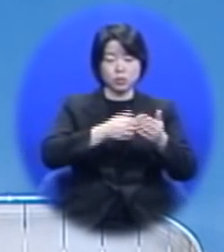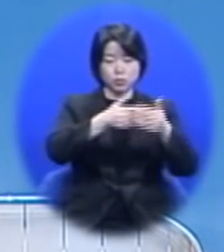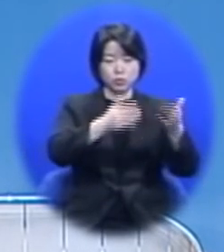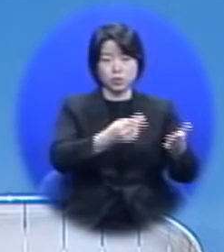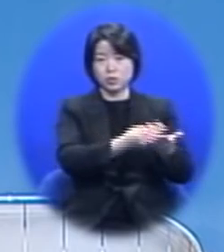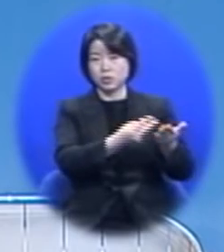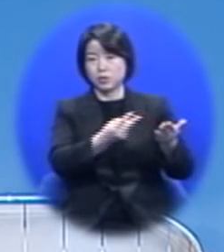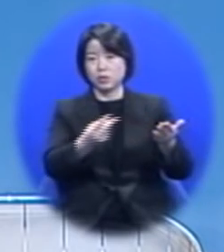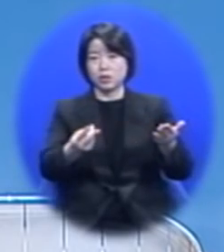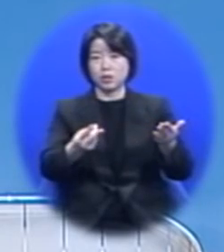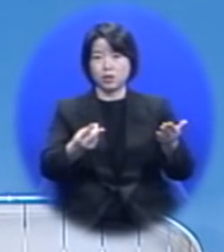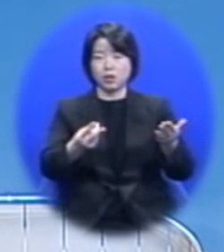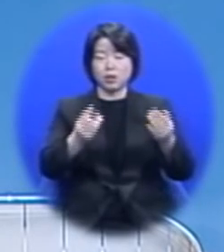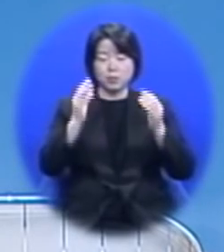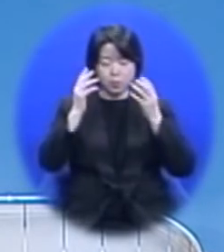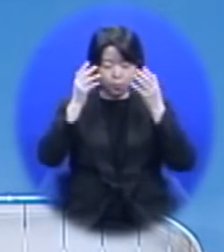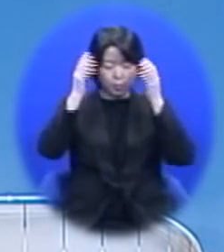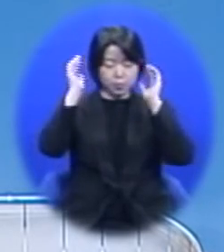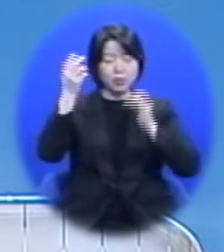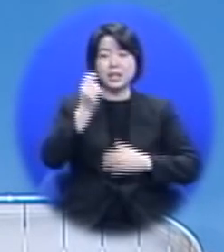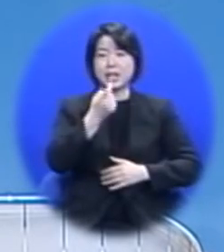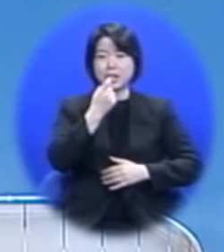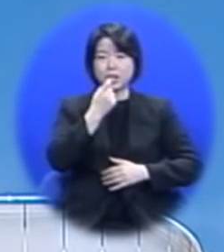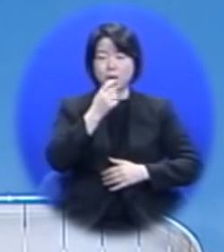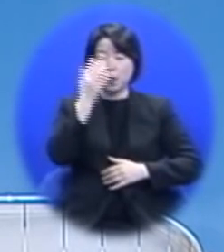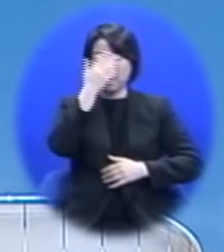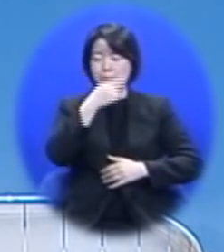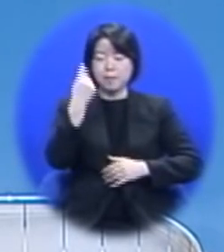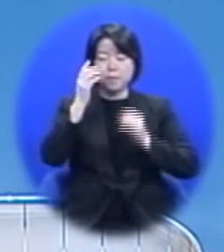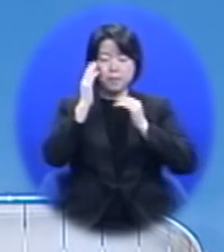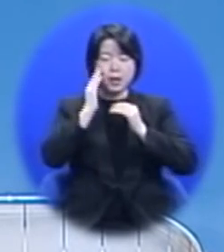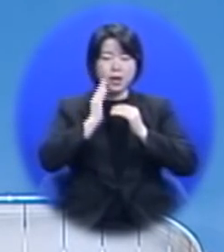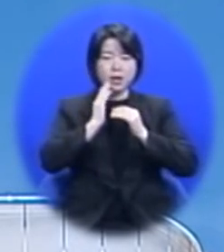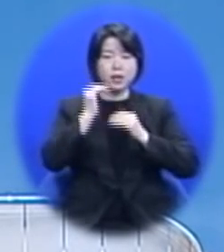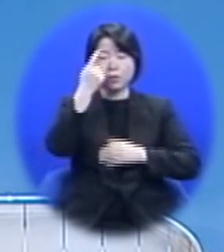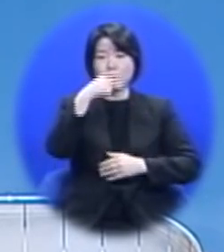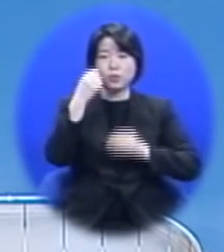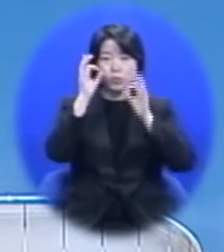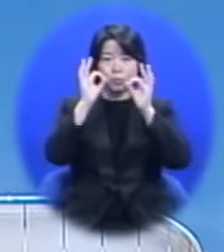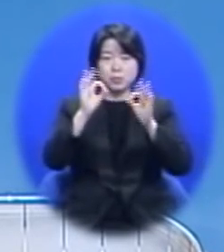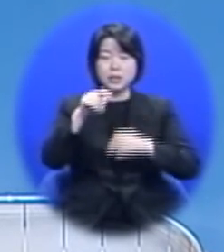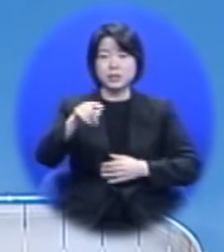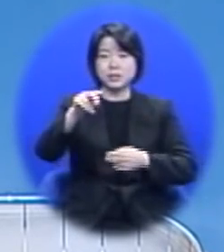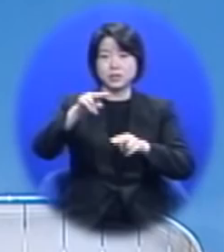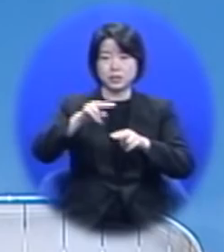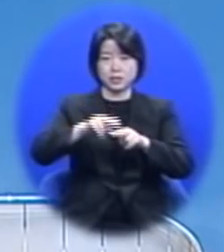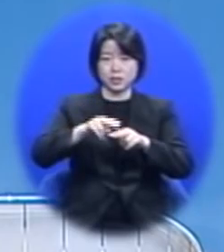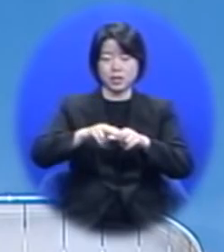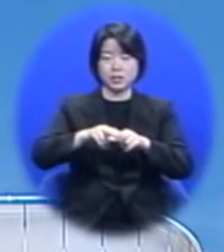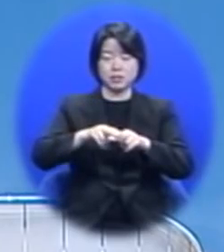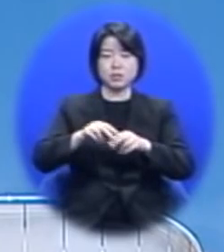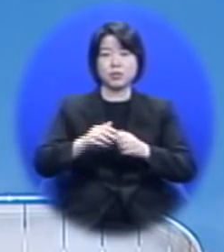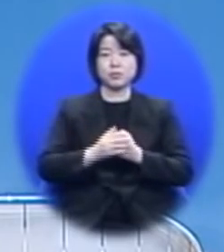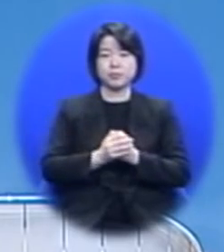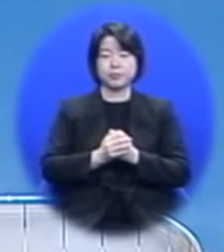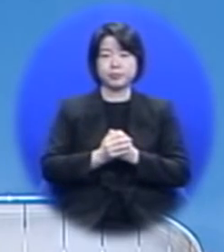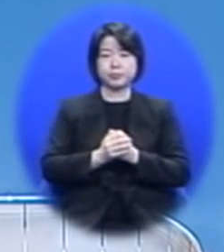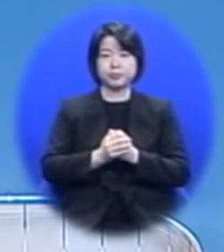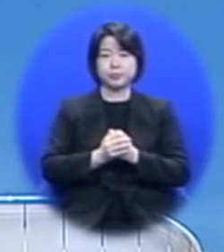주은이의 하얗게 밀려있는 머리, 새파랗게 식어있는 얼굴을 보자마자 저는 그 자리에서